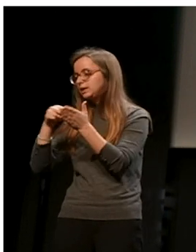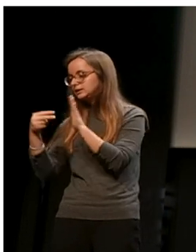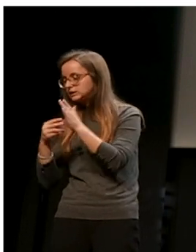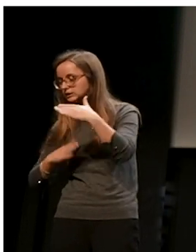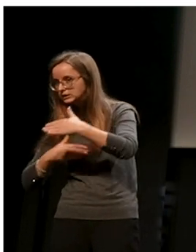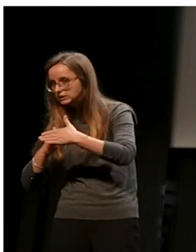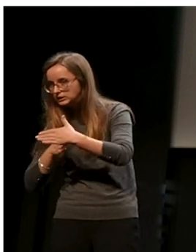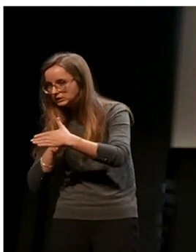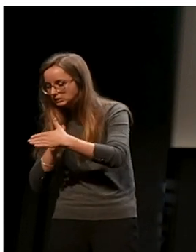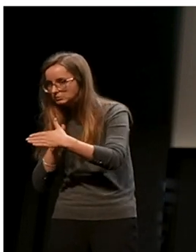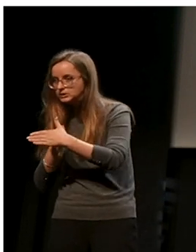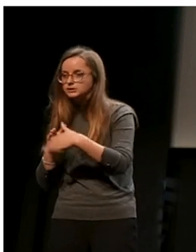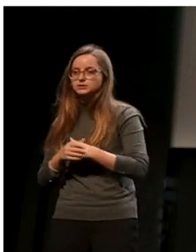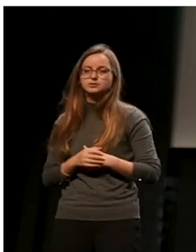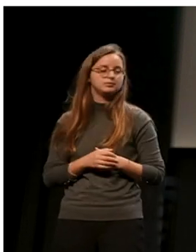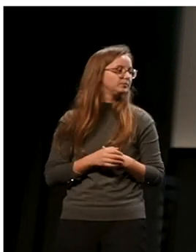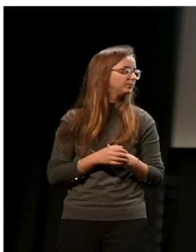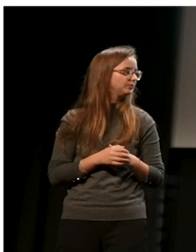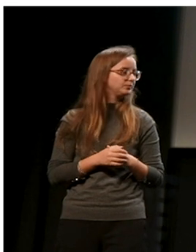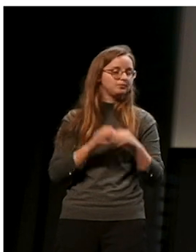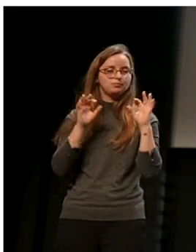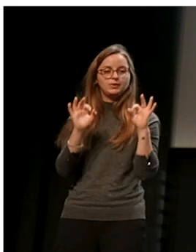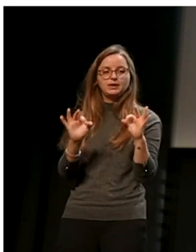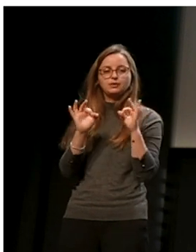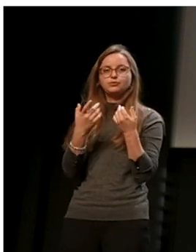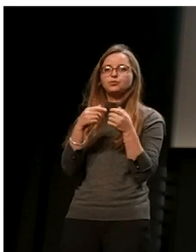mais aussi, justement, sur le... Quelle est